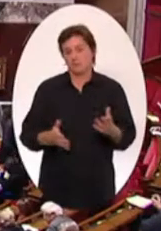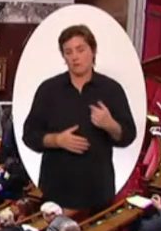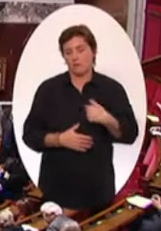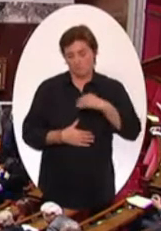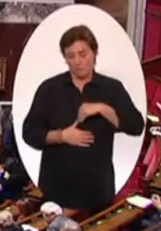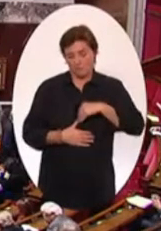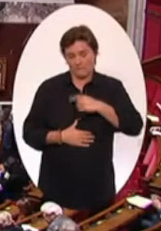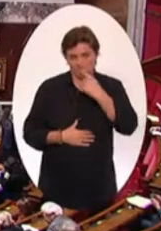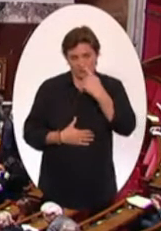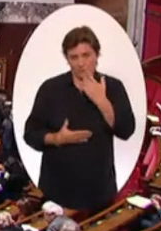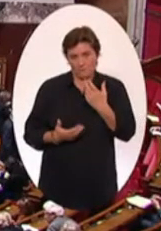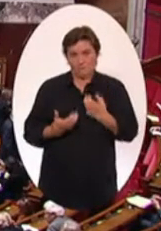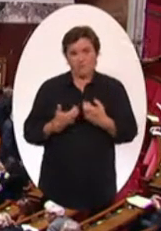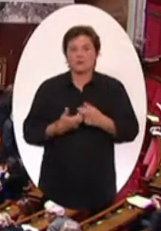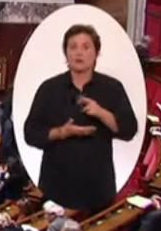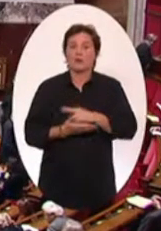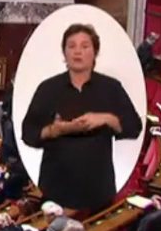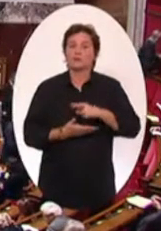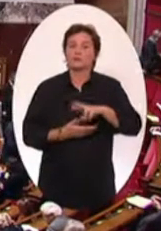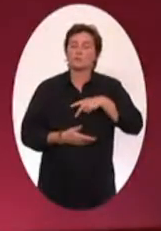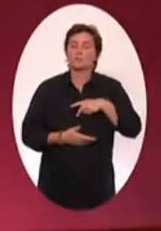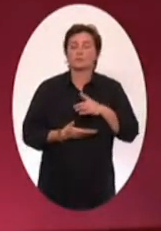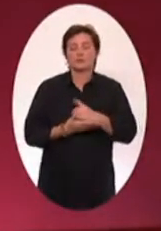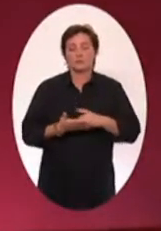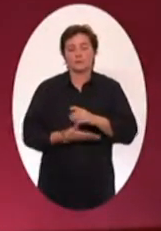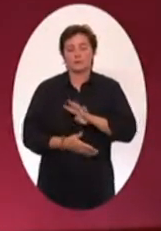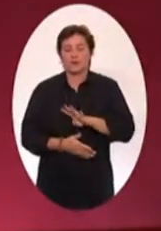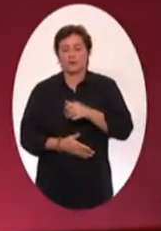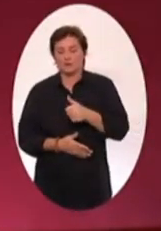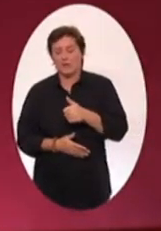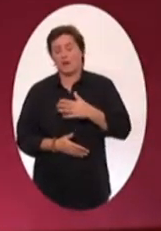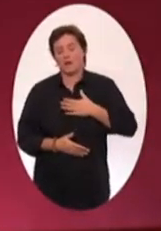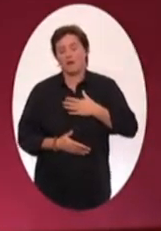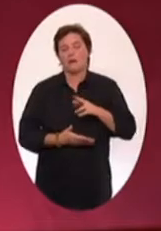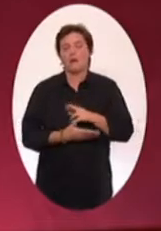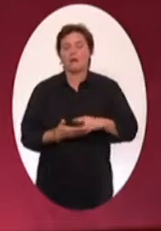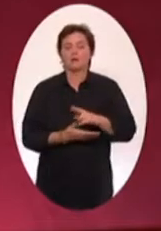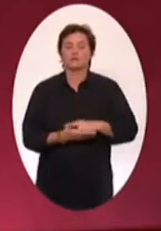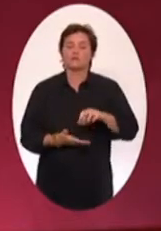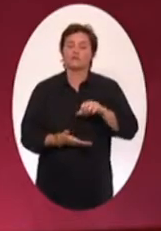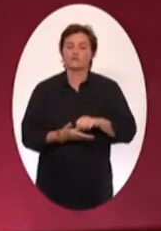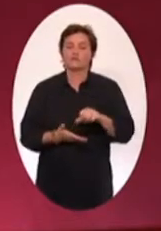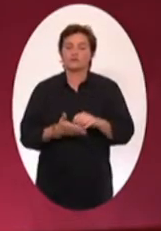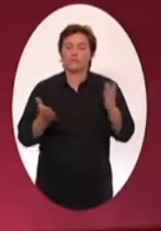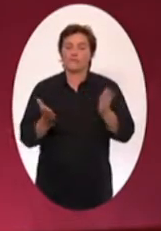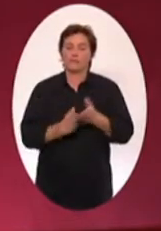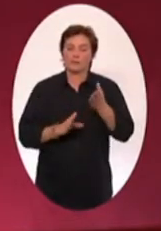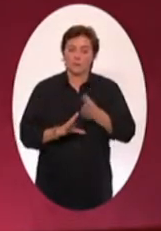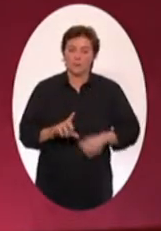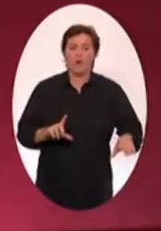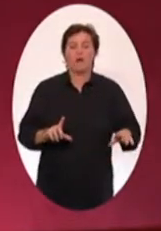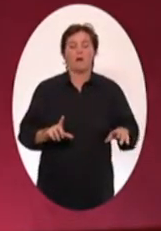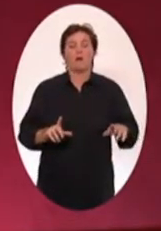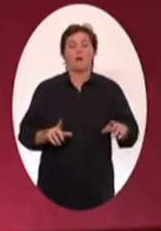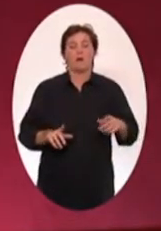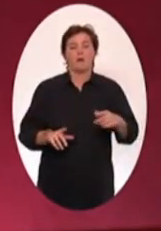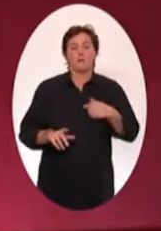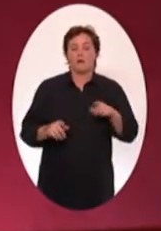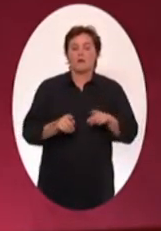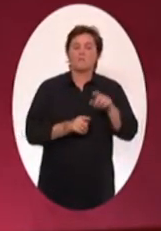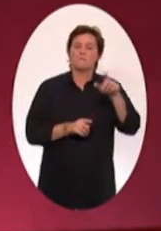moi, chez moi en Loire-et-Cher ou chez moi dans ma région Centre-Val-de-Loire. Je suis l'illustration de ce que le géographe